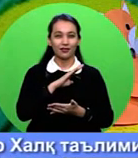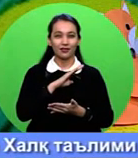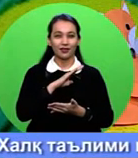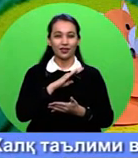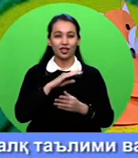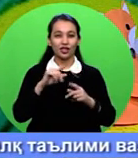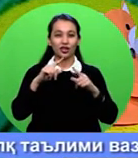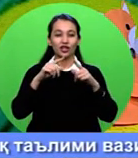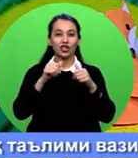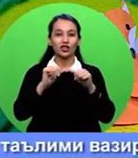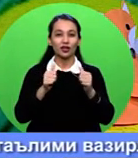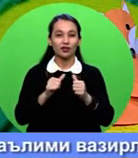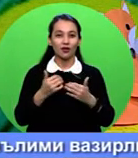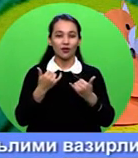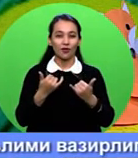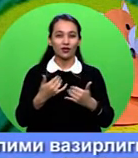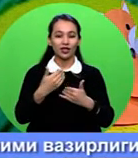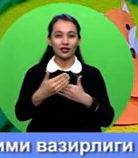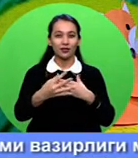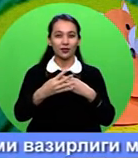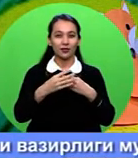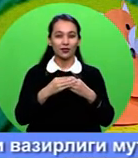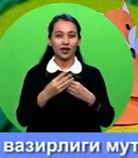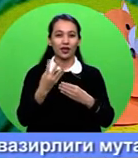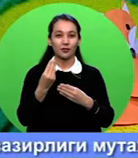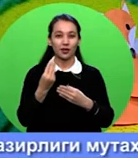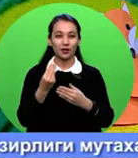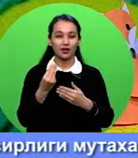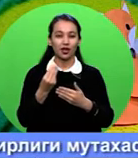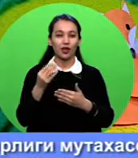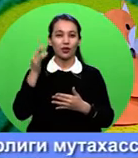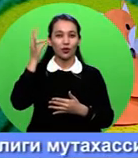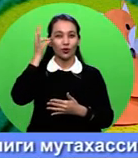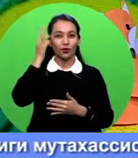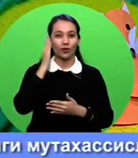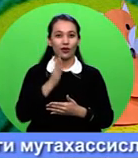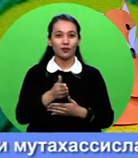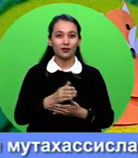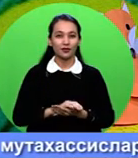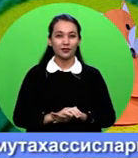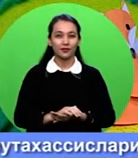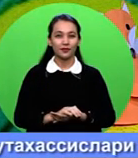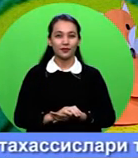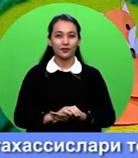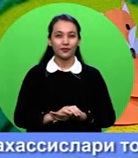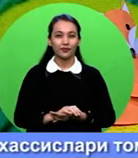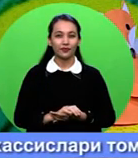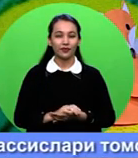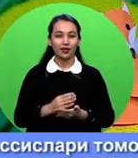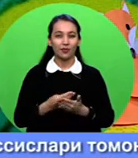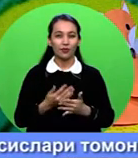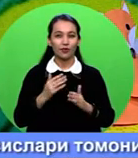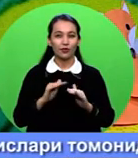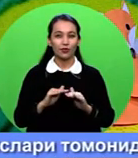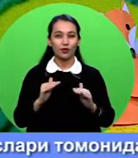o'tgansiz. Shakllarni hozir siz bilan birgalikda yana bir bor yodga olamiz. Qani